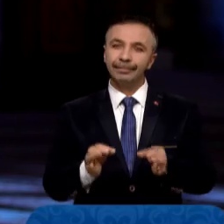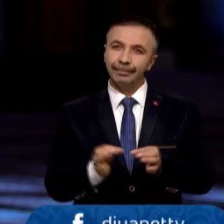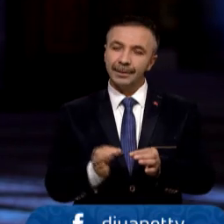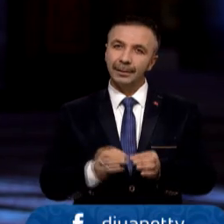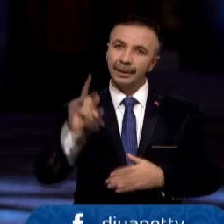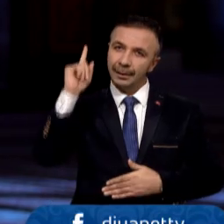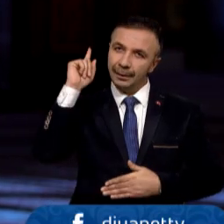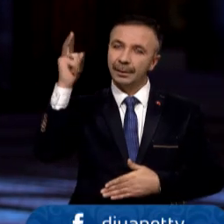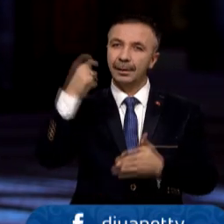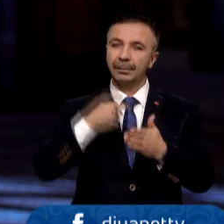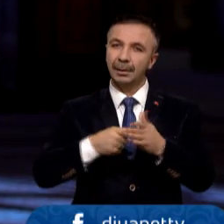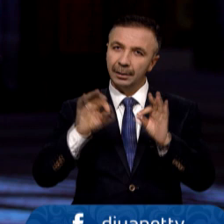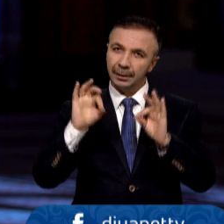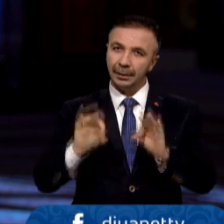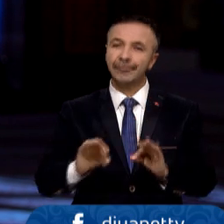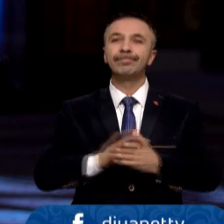Bismillahirrahmanirrahim